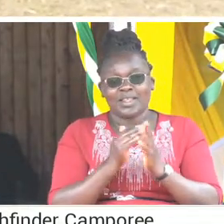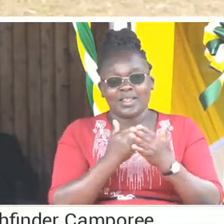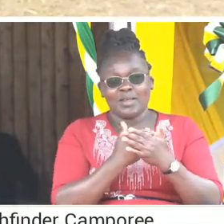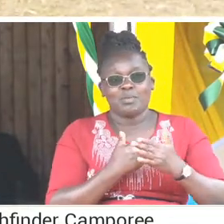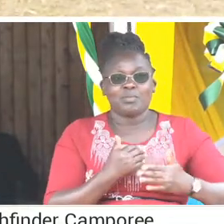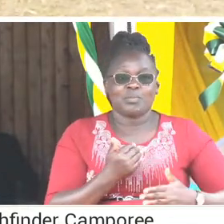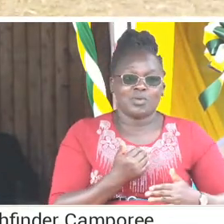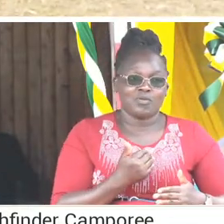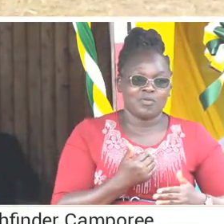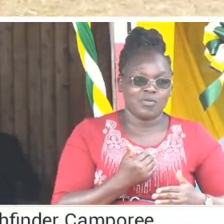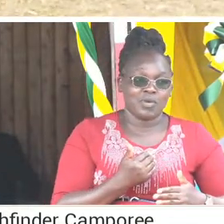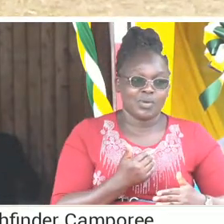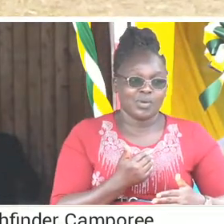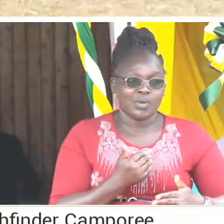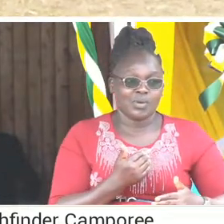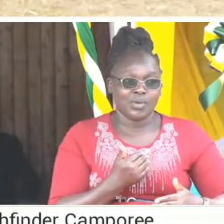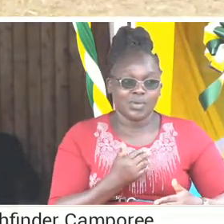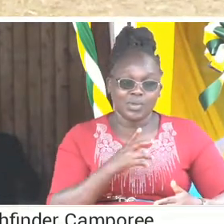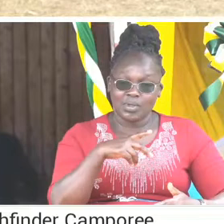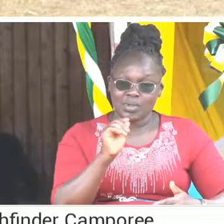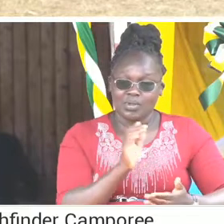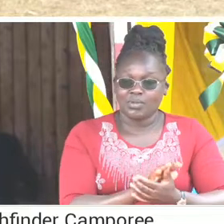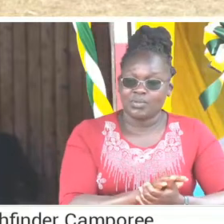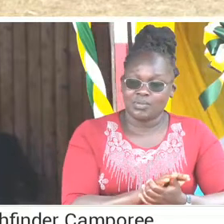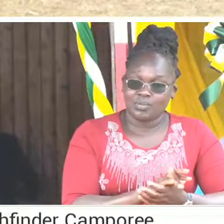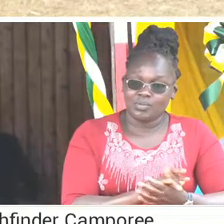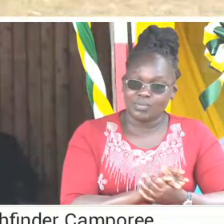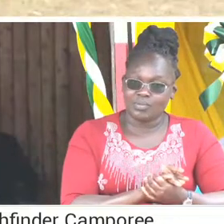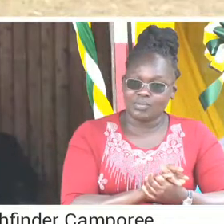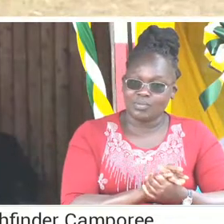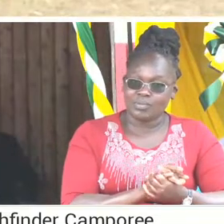kucha nitakui